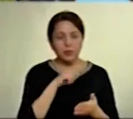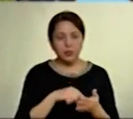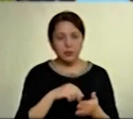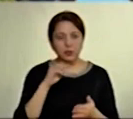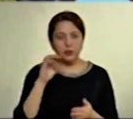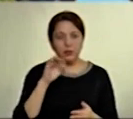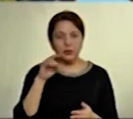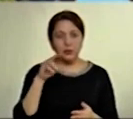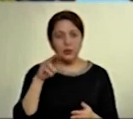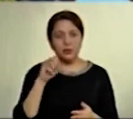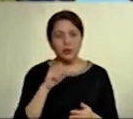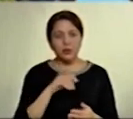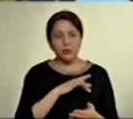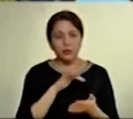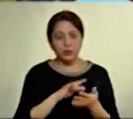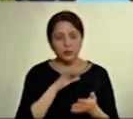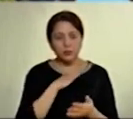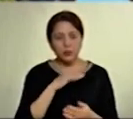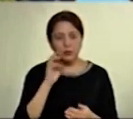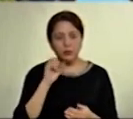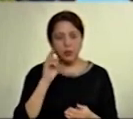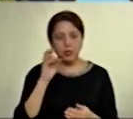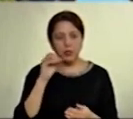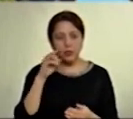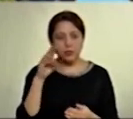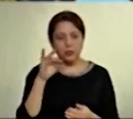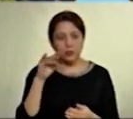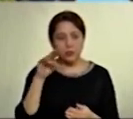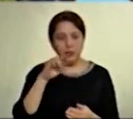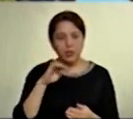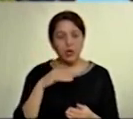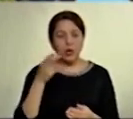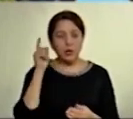bo'lgan Makedoniya bu qadimgi Yunonistonning shimolida joylashgan.